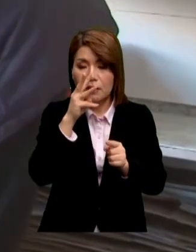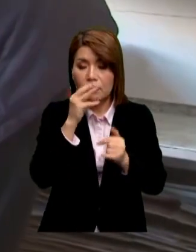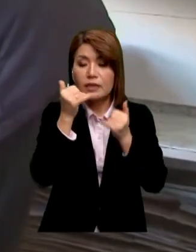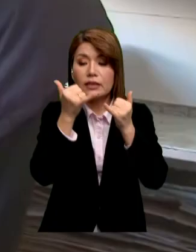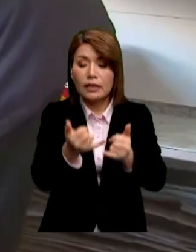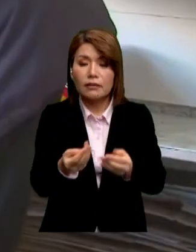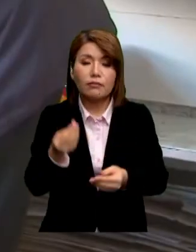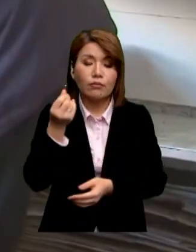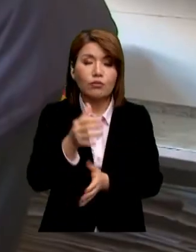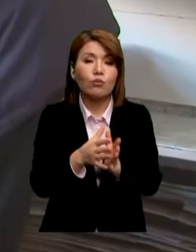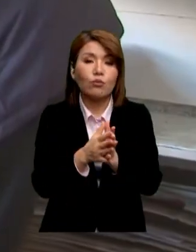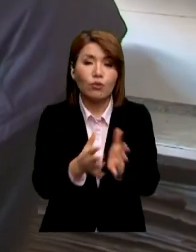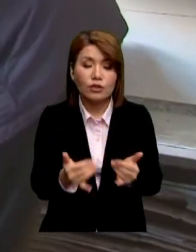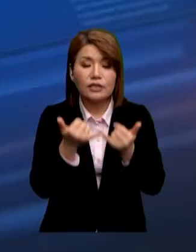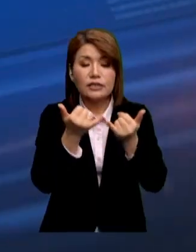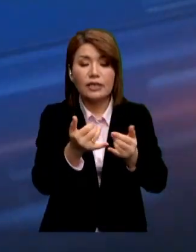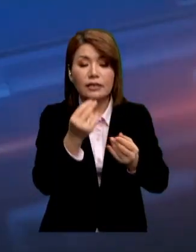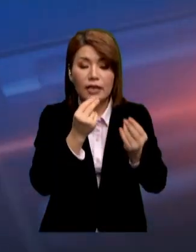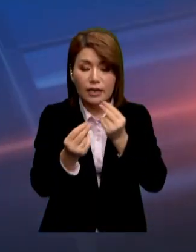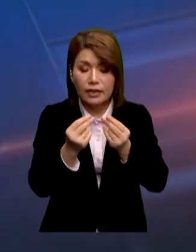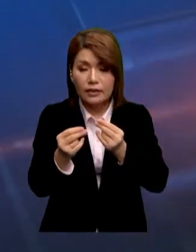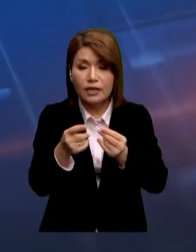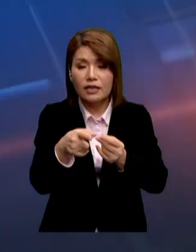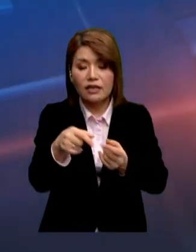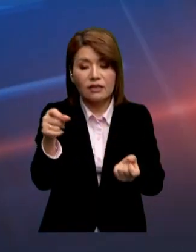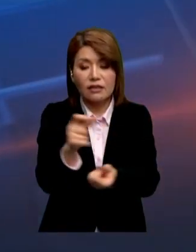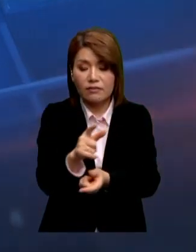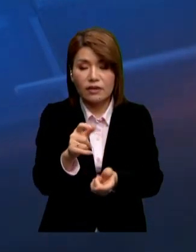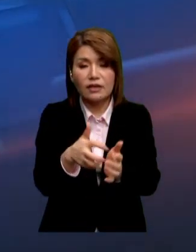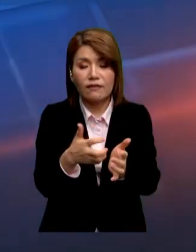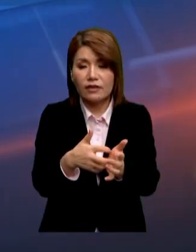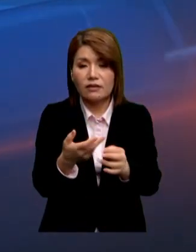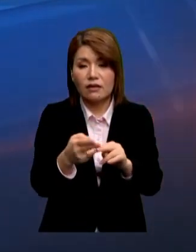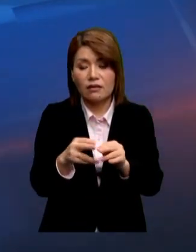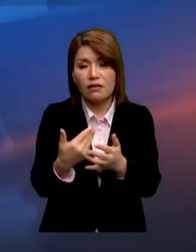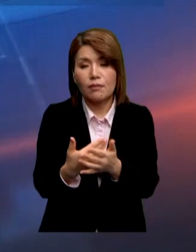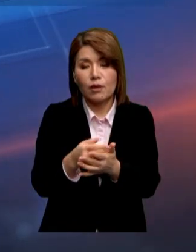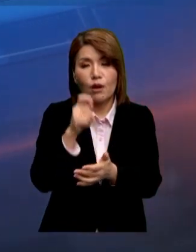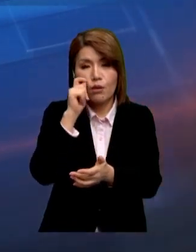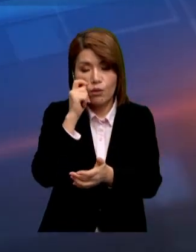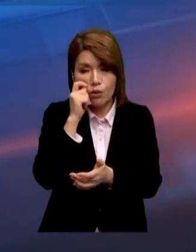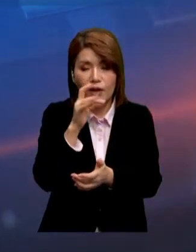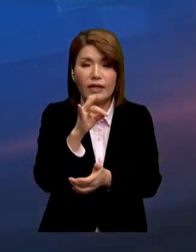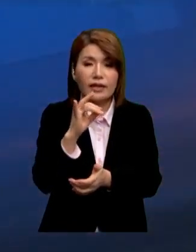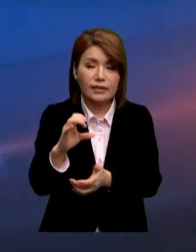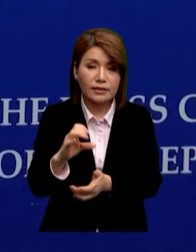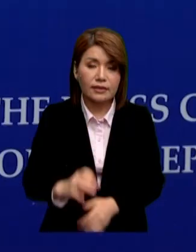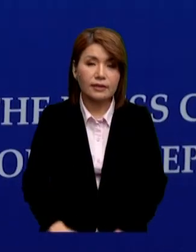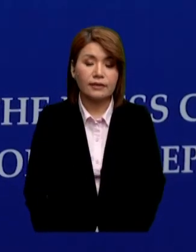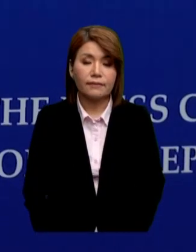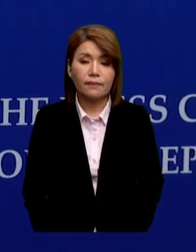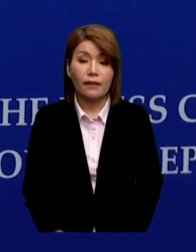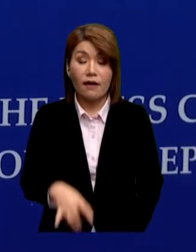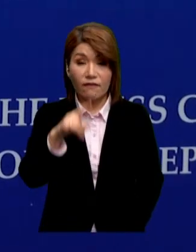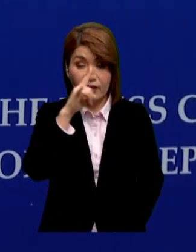и переплачивают за те продукты, которые не являются дефицитными, как, например, лук и рис.